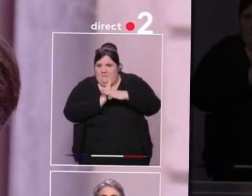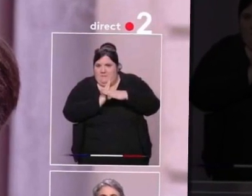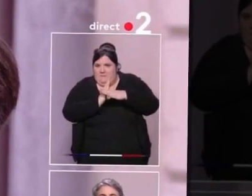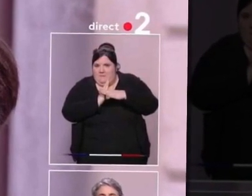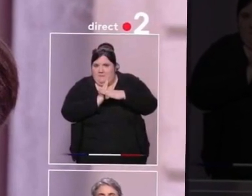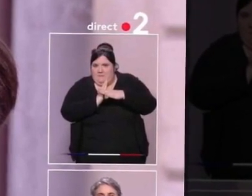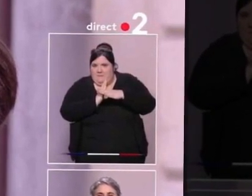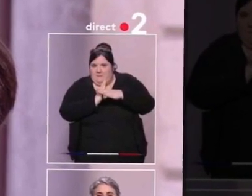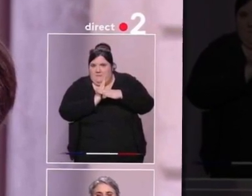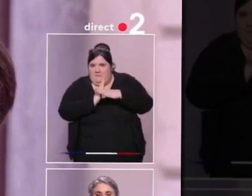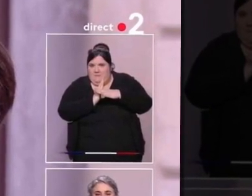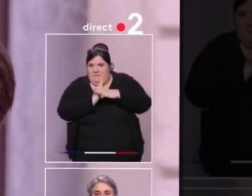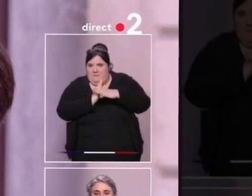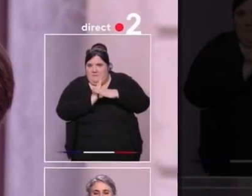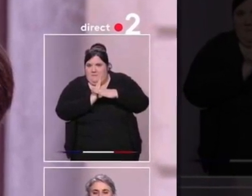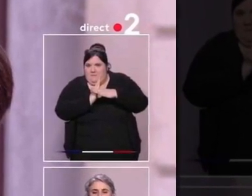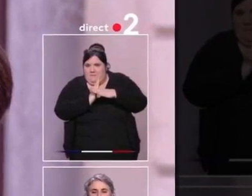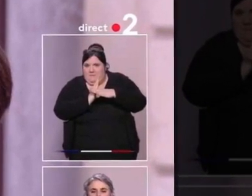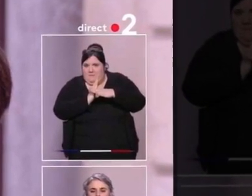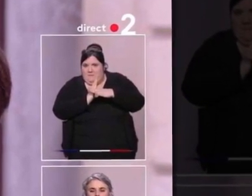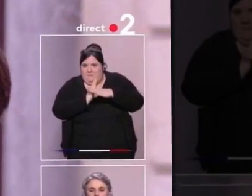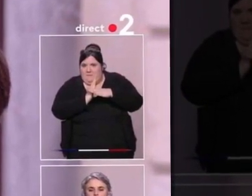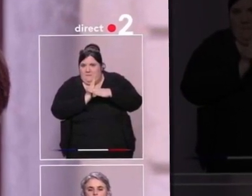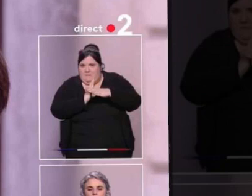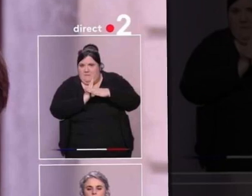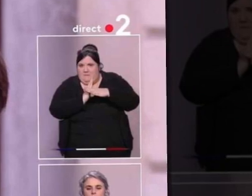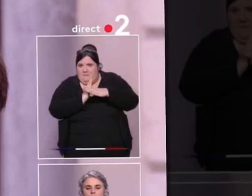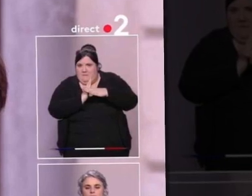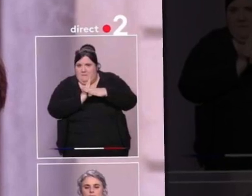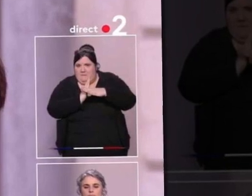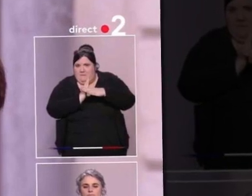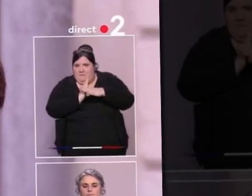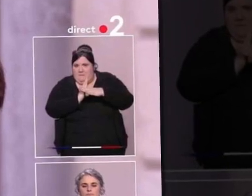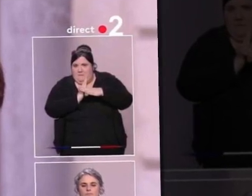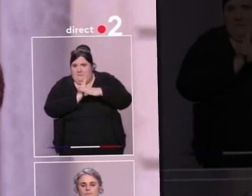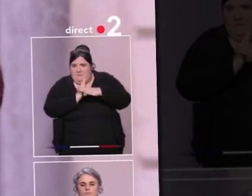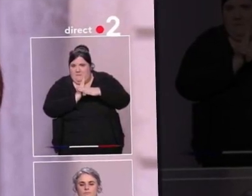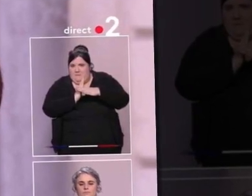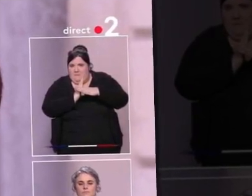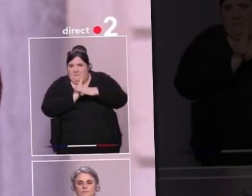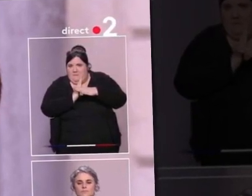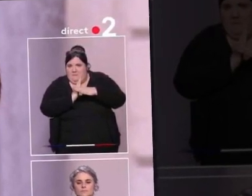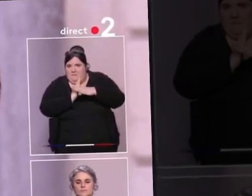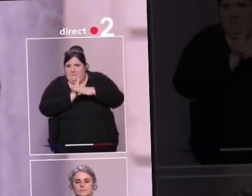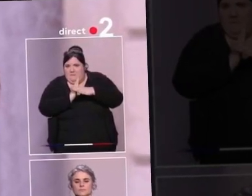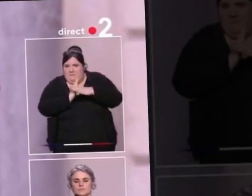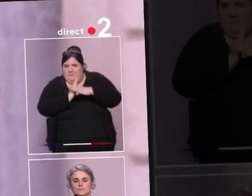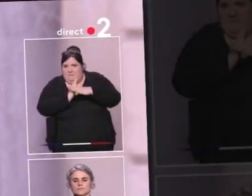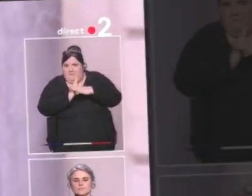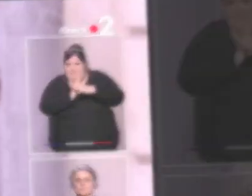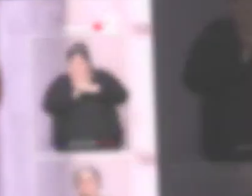Julianne Bugier et Marie-Sophie Lacaro en concurrence. Durant cette interview conjointe, un autre détail a interpellé les